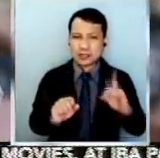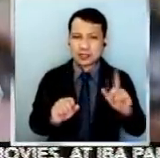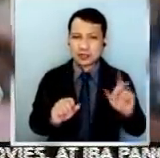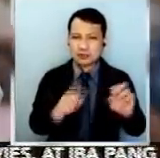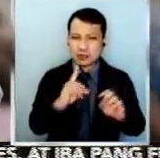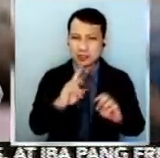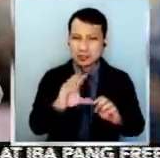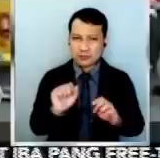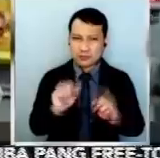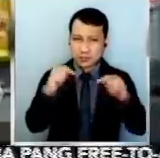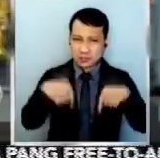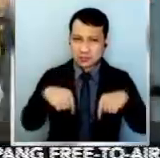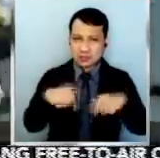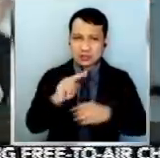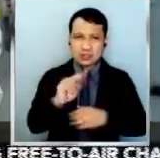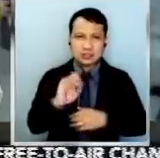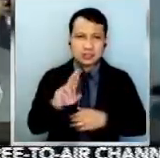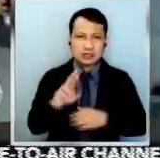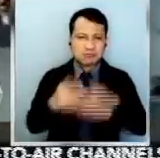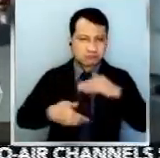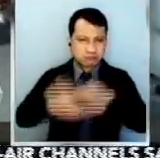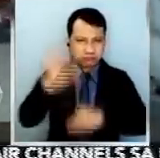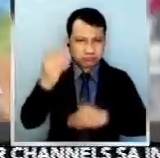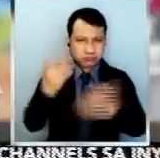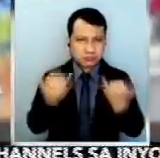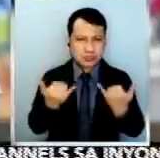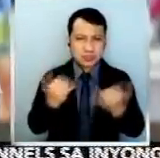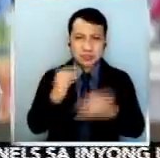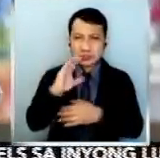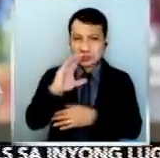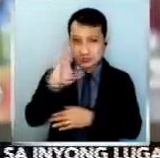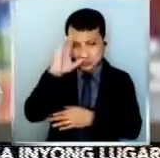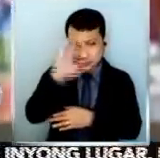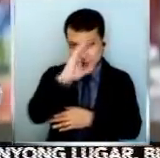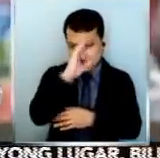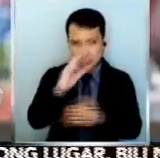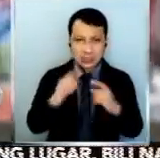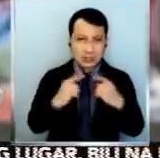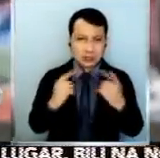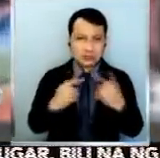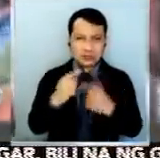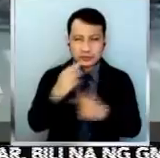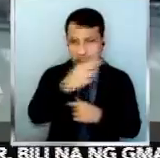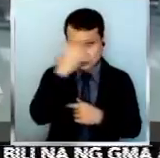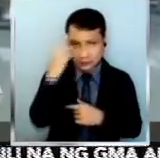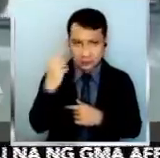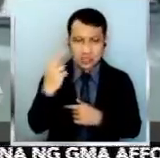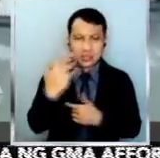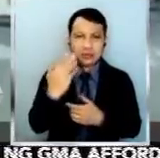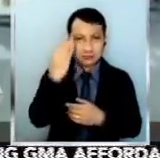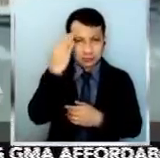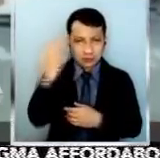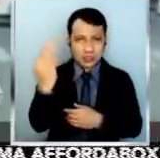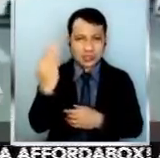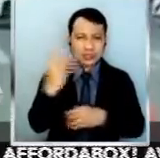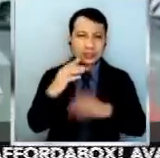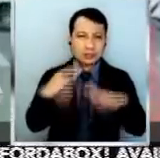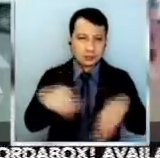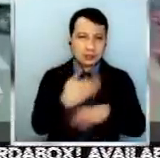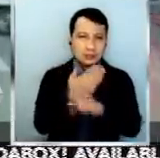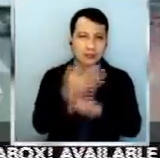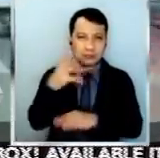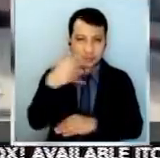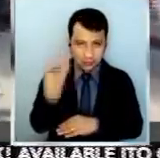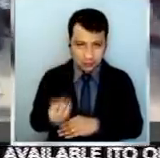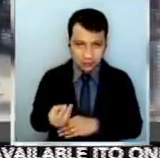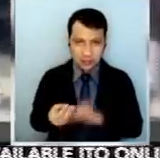Manila, patuloy pa rin ang pagtaas ng mga kaso sa Cavite, Laguna, ilang bahagi ng Rizal, Bulacan, Pampanga at Davao, Batangas, Cagayan,